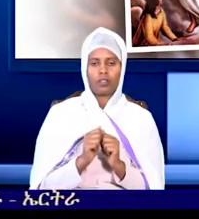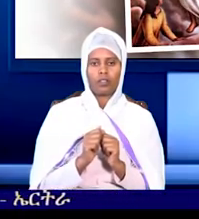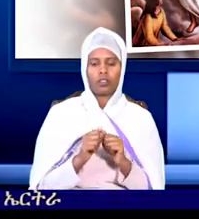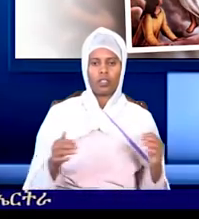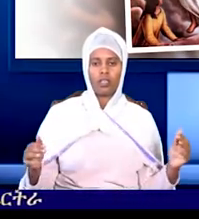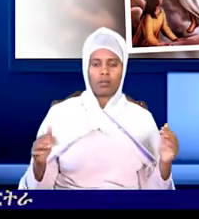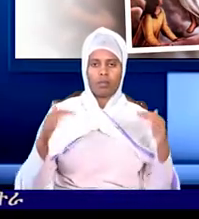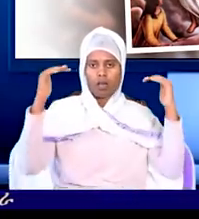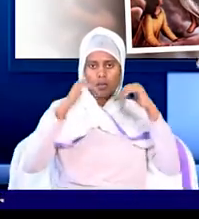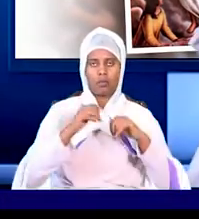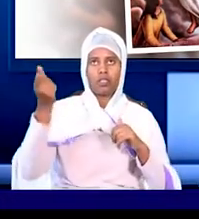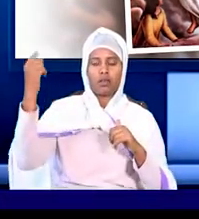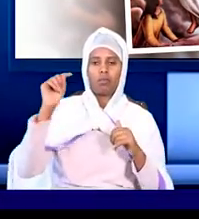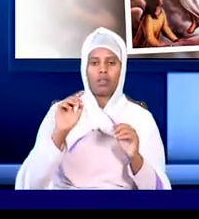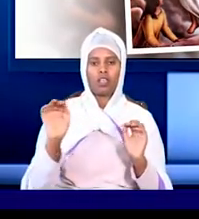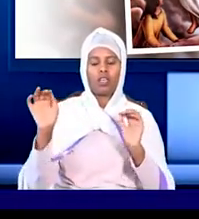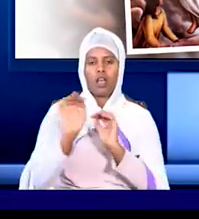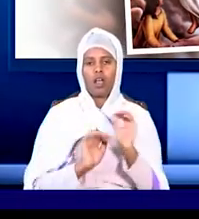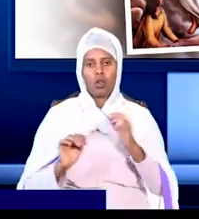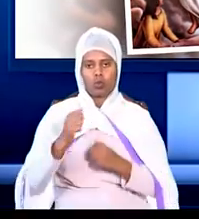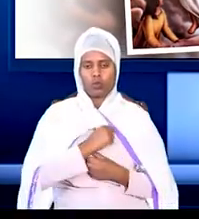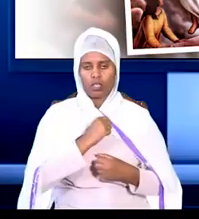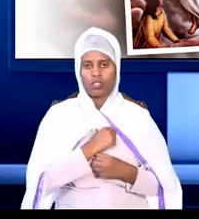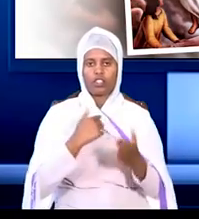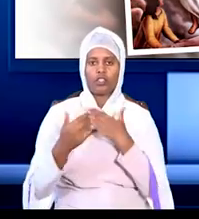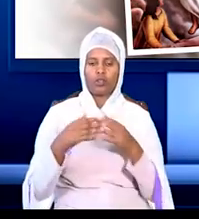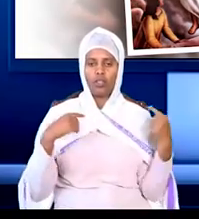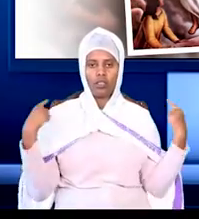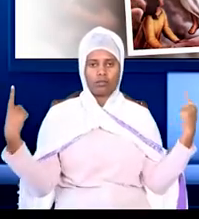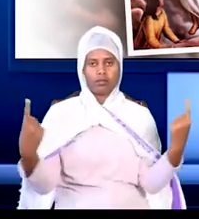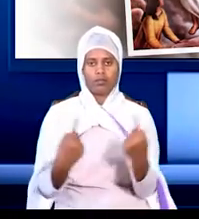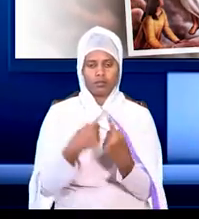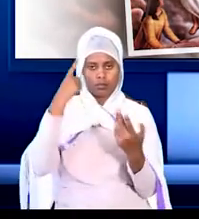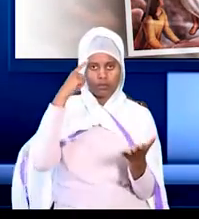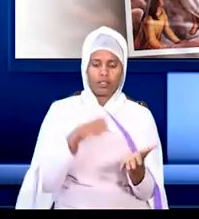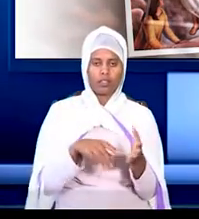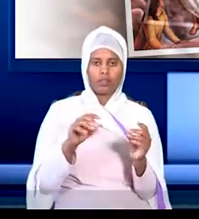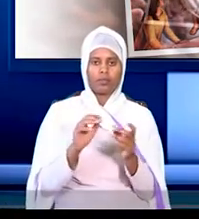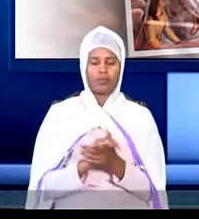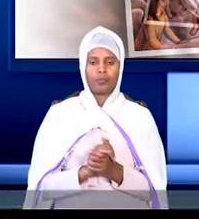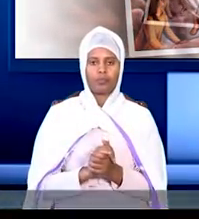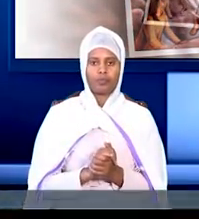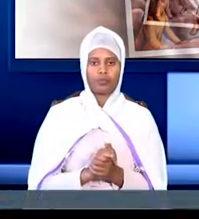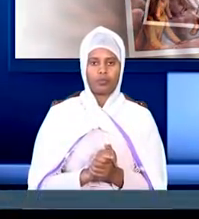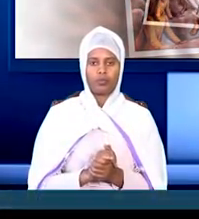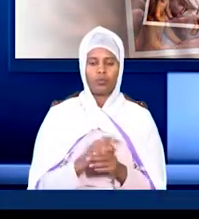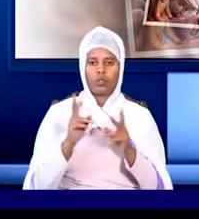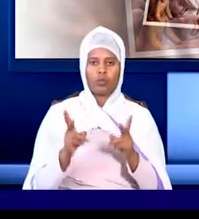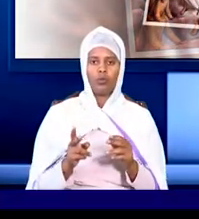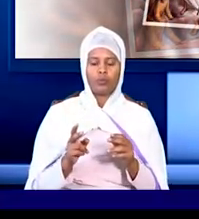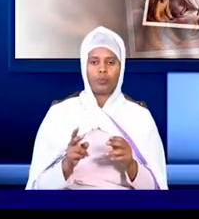ዓቀብትን ሓለውትን እንደግበረላ ነዛ መቓብር ያይ በቶም ዓቀብትን በቶም ሓለውትን ደው ክትብል